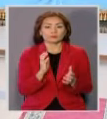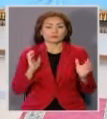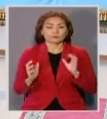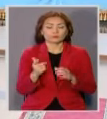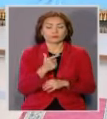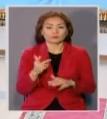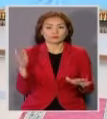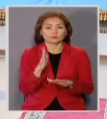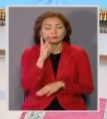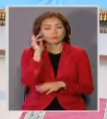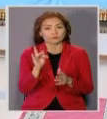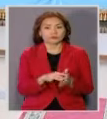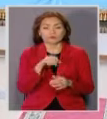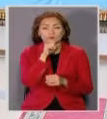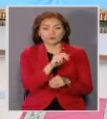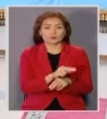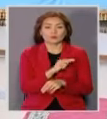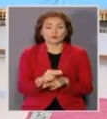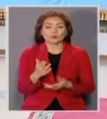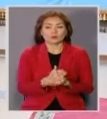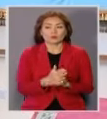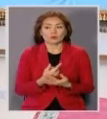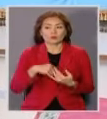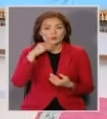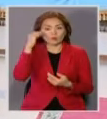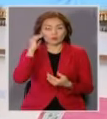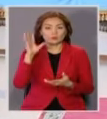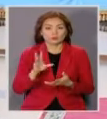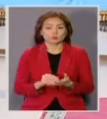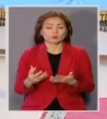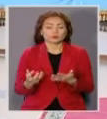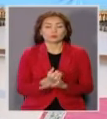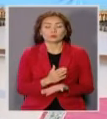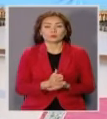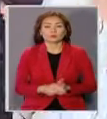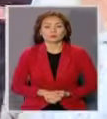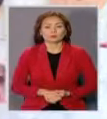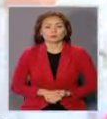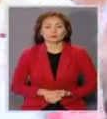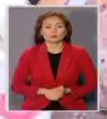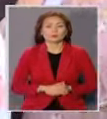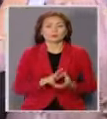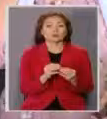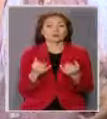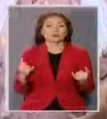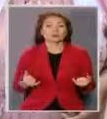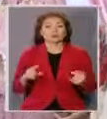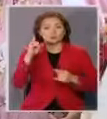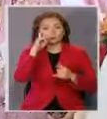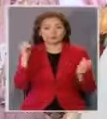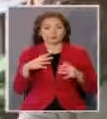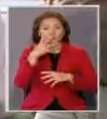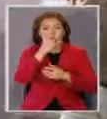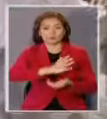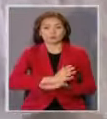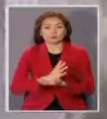институте геологии в Алматы. Благодаря воспитанию, которое дал нам отец, мы все стали такими людьми. В конце мероприятия собравшиеся